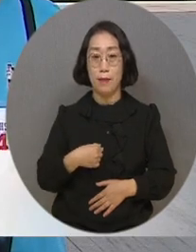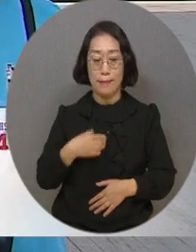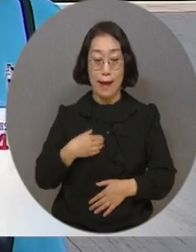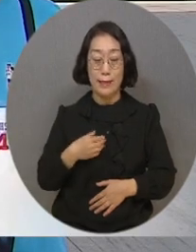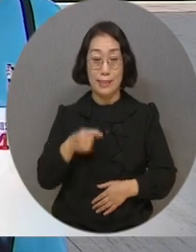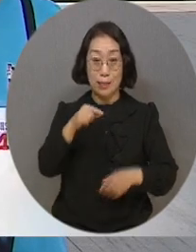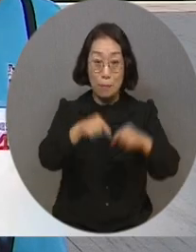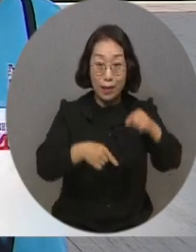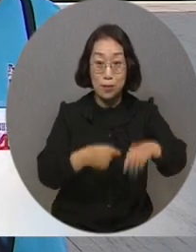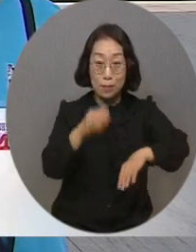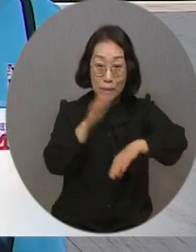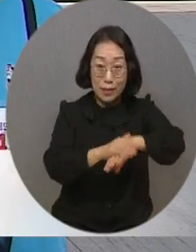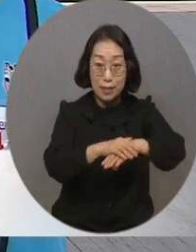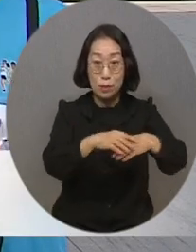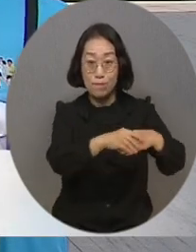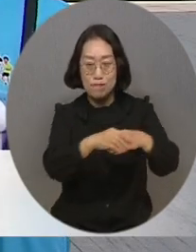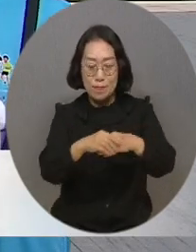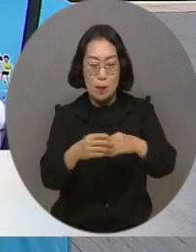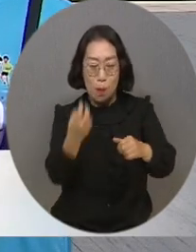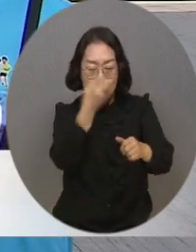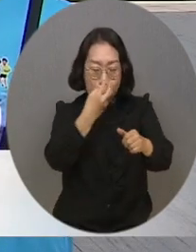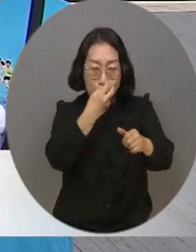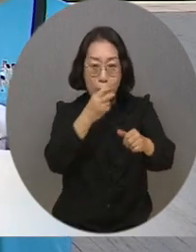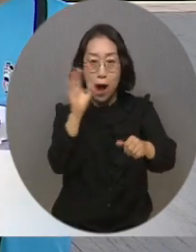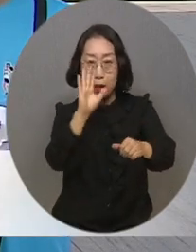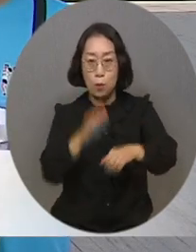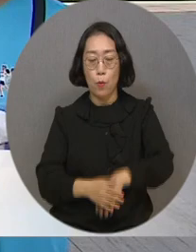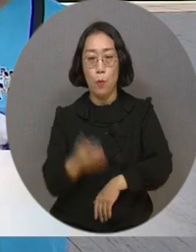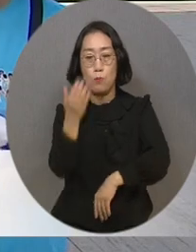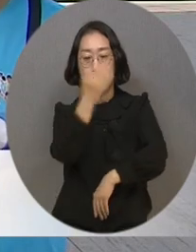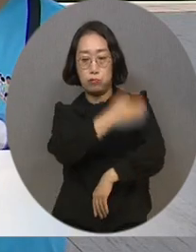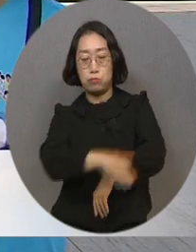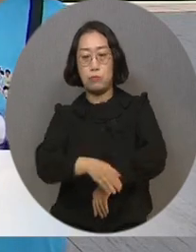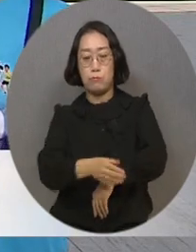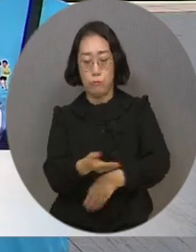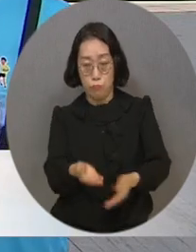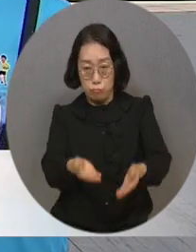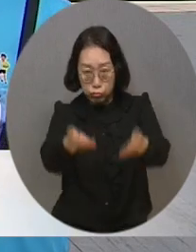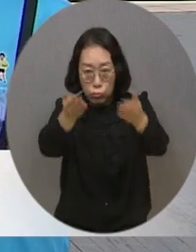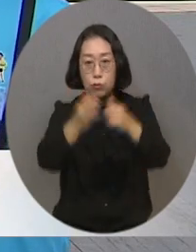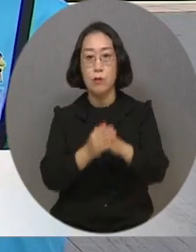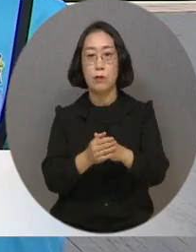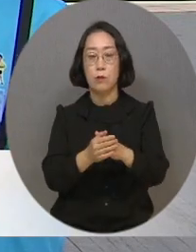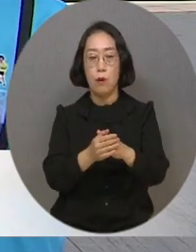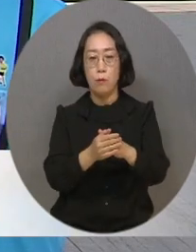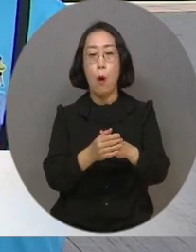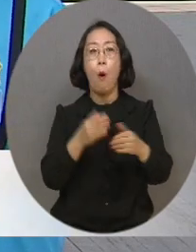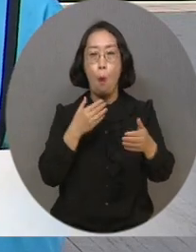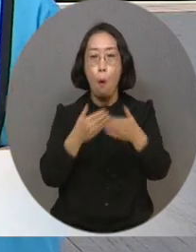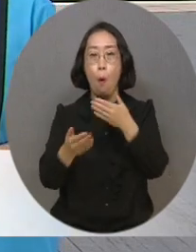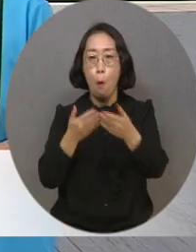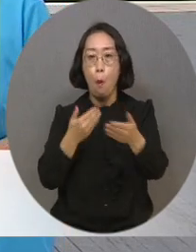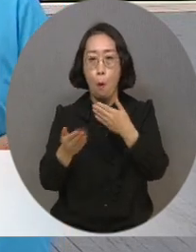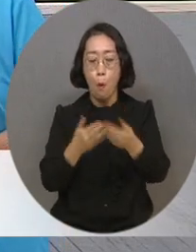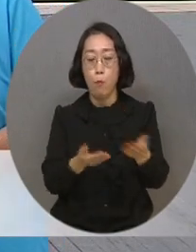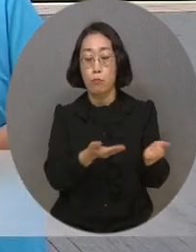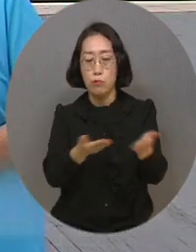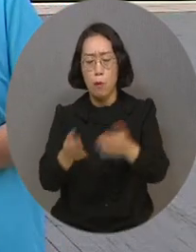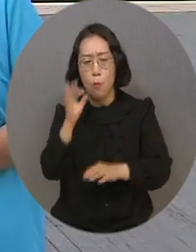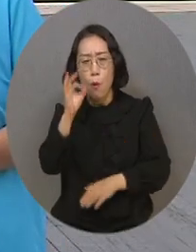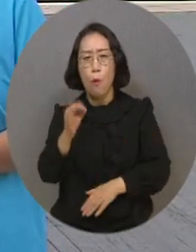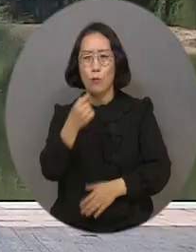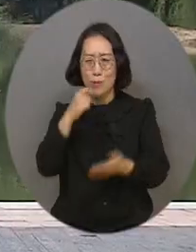잡고 제가 케어하지 않고 일부러 다른 사람하고 부딪히도록이 놔뒀어요. 옆에서 바라보는 게